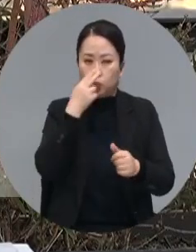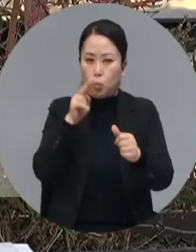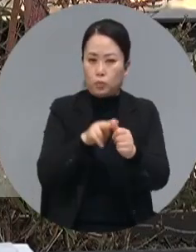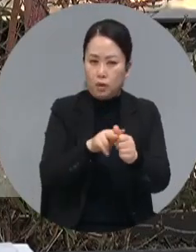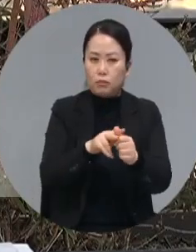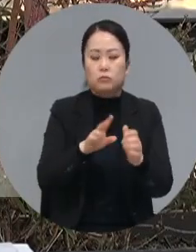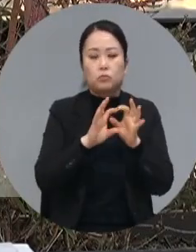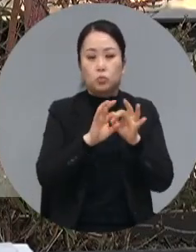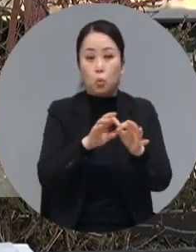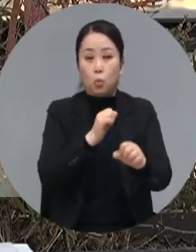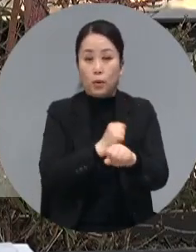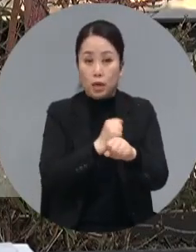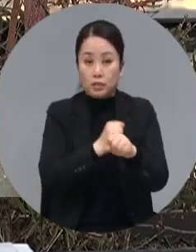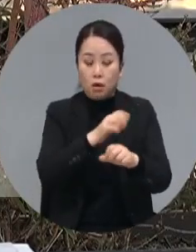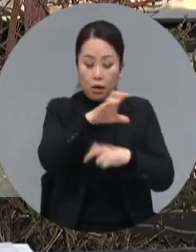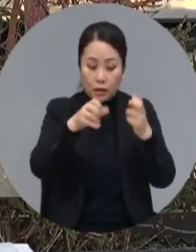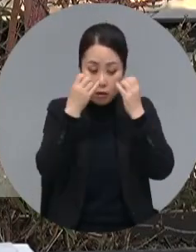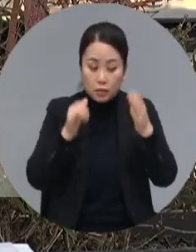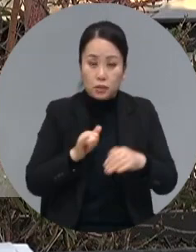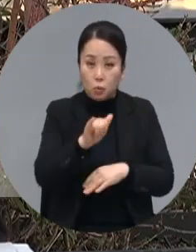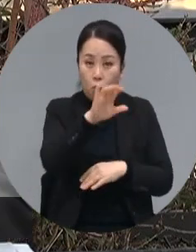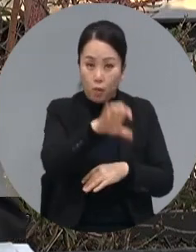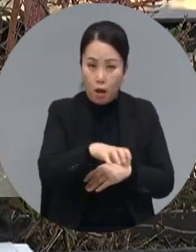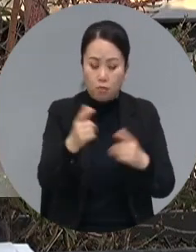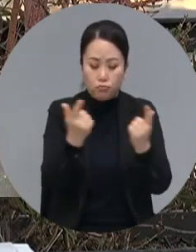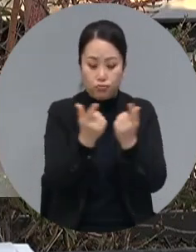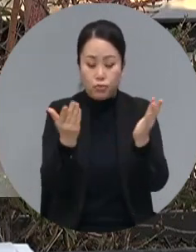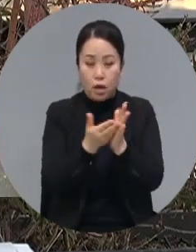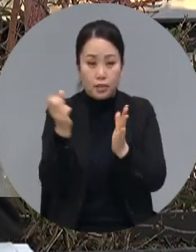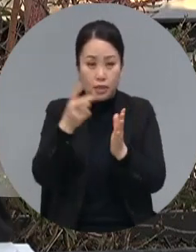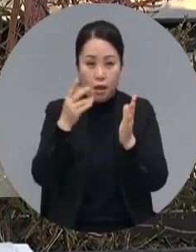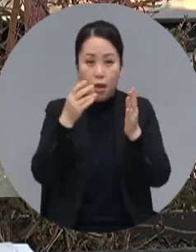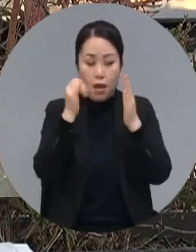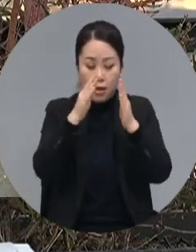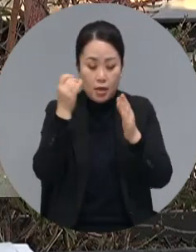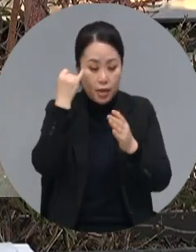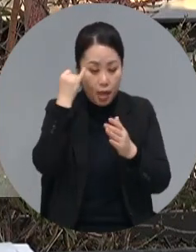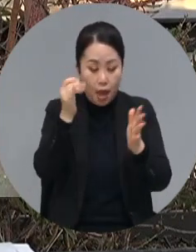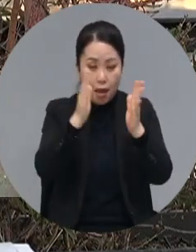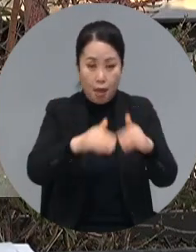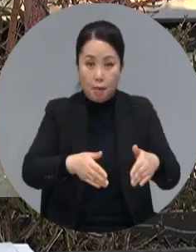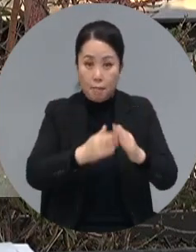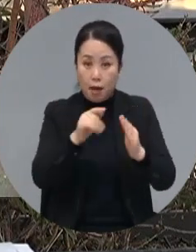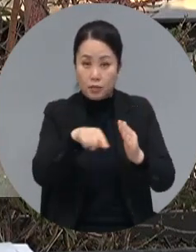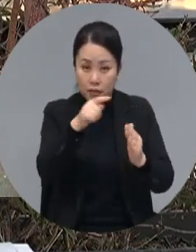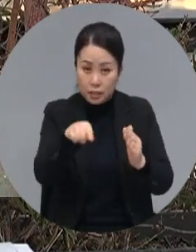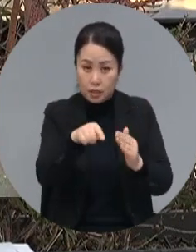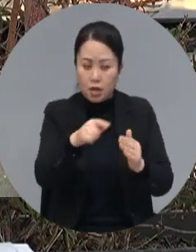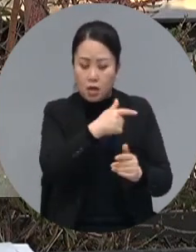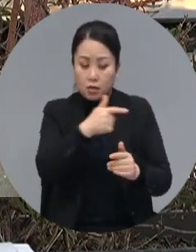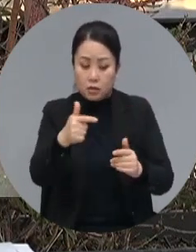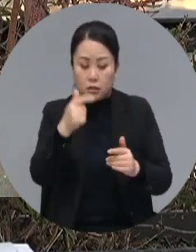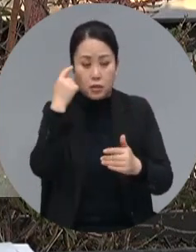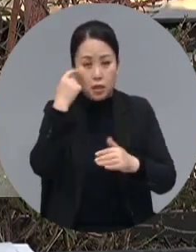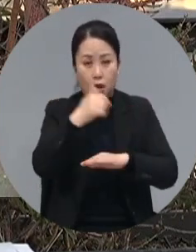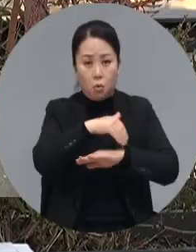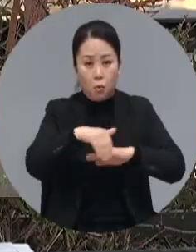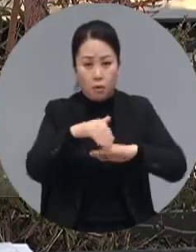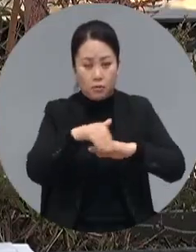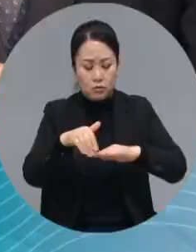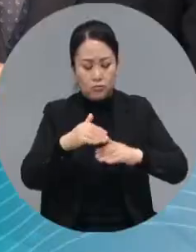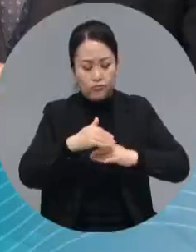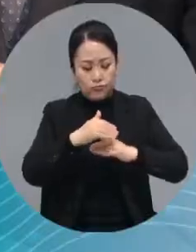이런 그 가덕신공항이나 북한 재개발 같은 큰 프로젝트들이 탄력을 많이 받았다라고 생각을